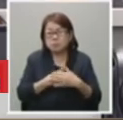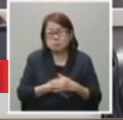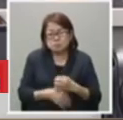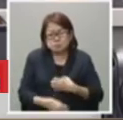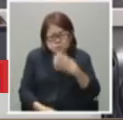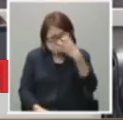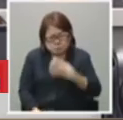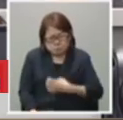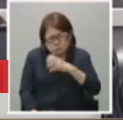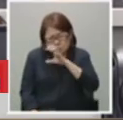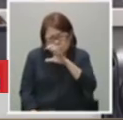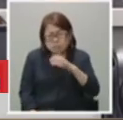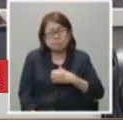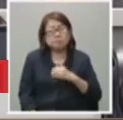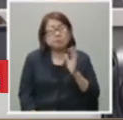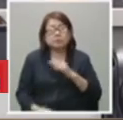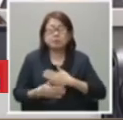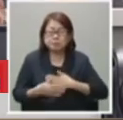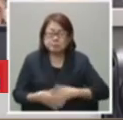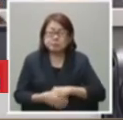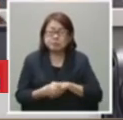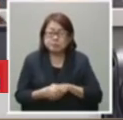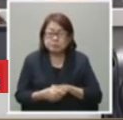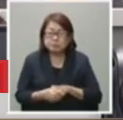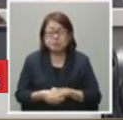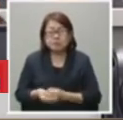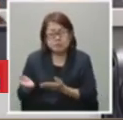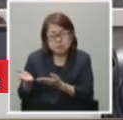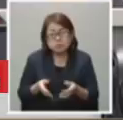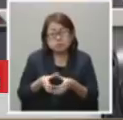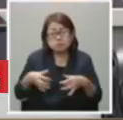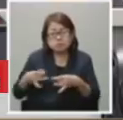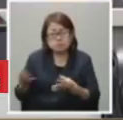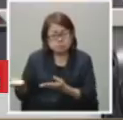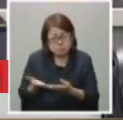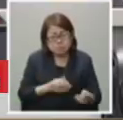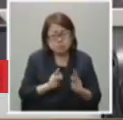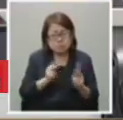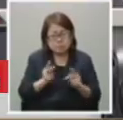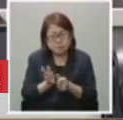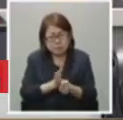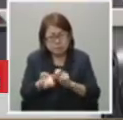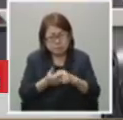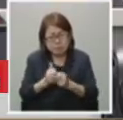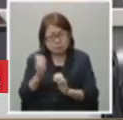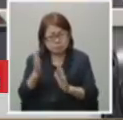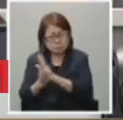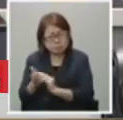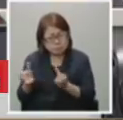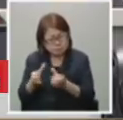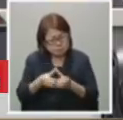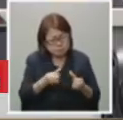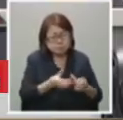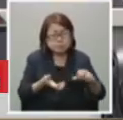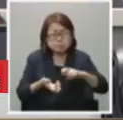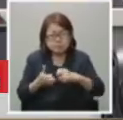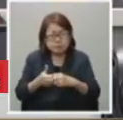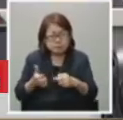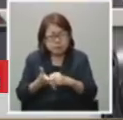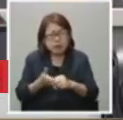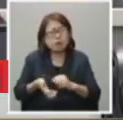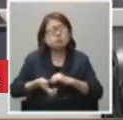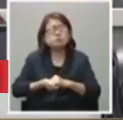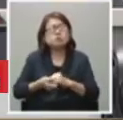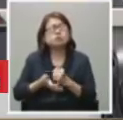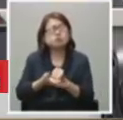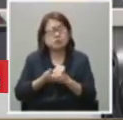ทสาเชิญฝ่ายค้านเข้าไปเป็นคณะกรรมการแก้ไขปัญหาประเทศตั้งองค์ขึ้นมาวงขึ้นมาแล้วก็แก้ไขปัญหาช่วยกันไม่